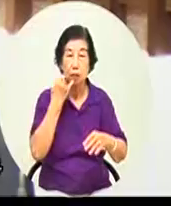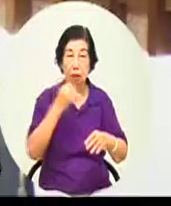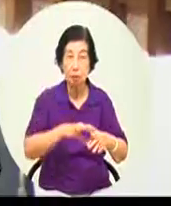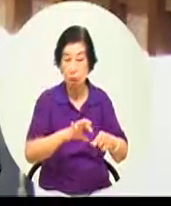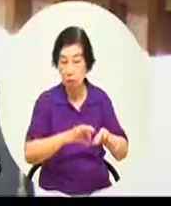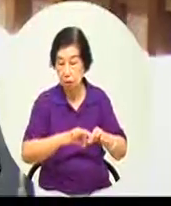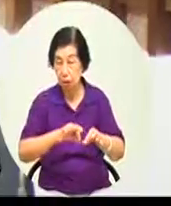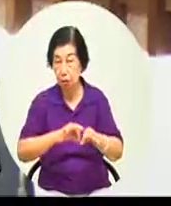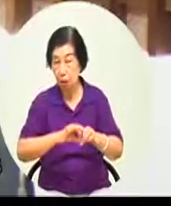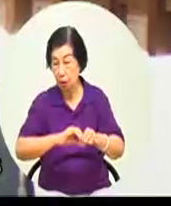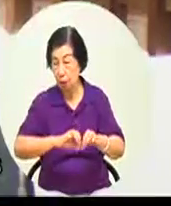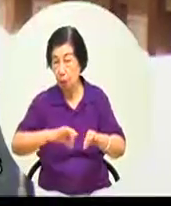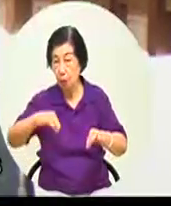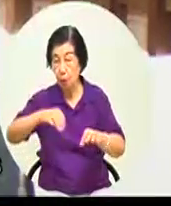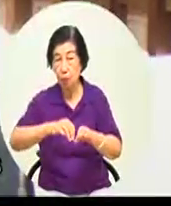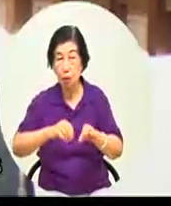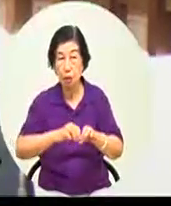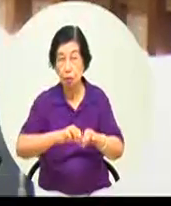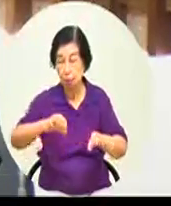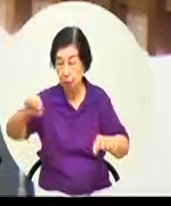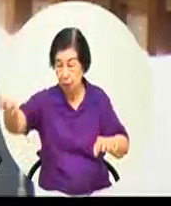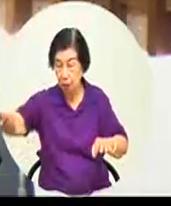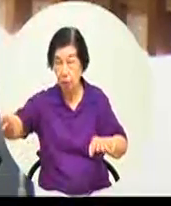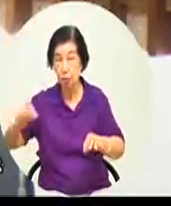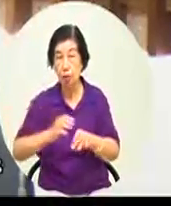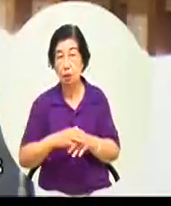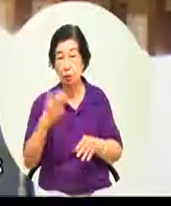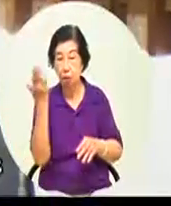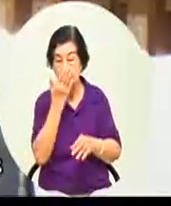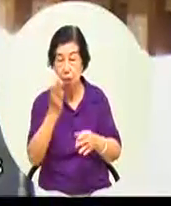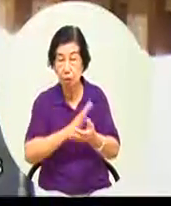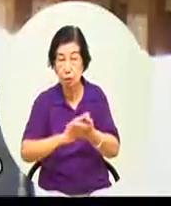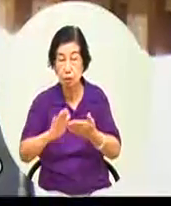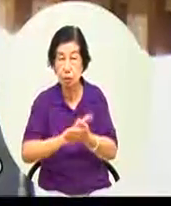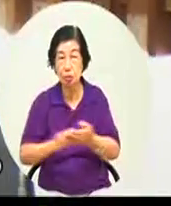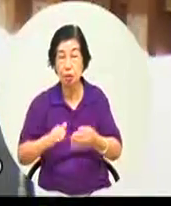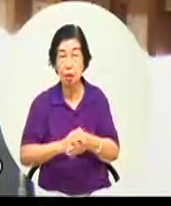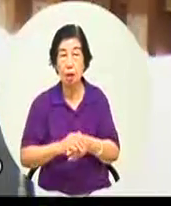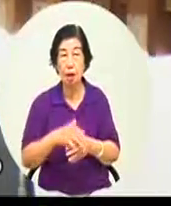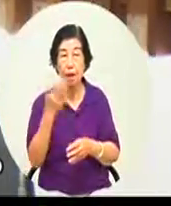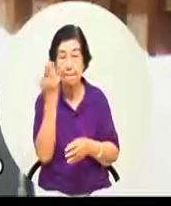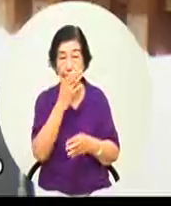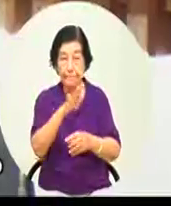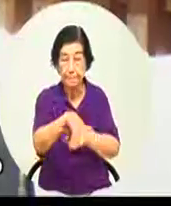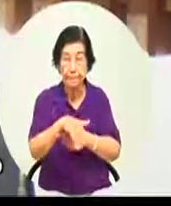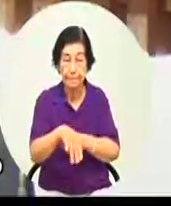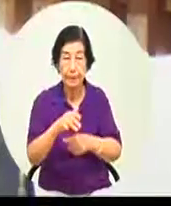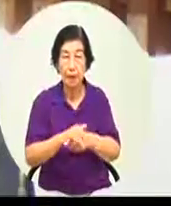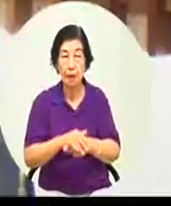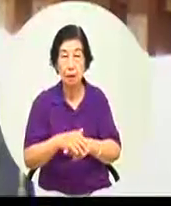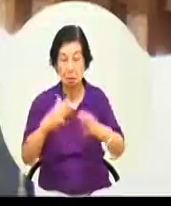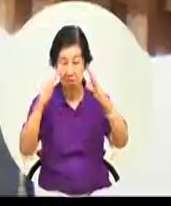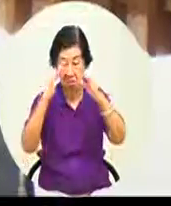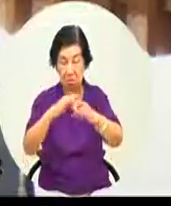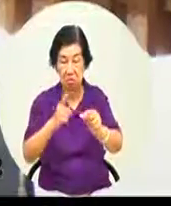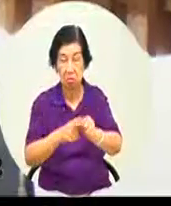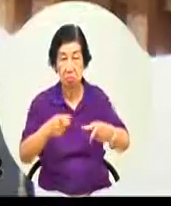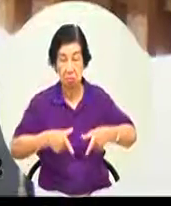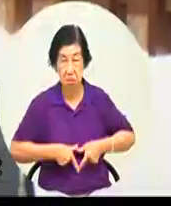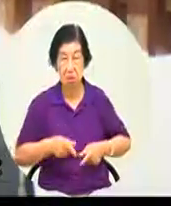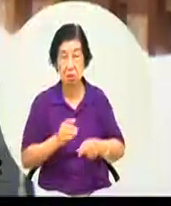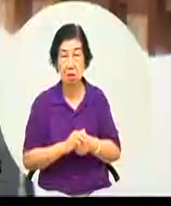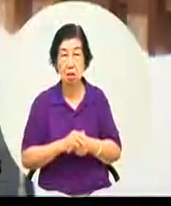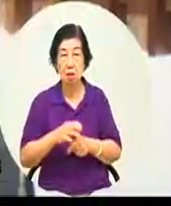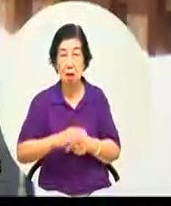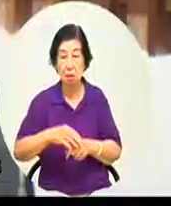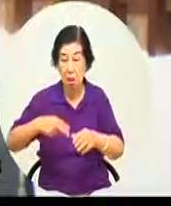哦，还有规个。美隆的市中心哈，啊，这样看免拢，逐摆拢行对迄落福安遐，